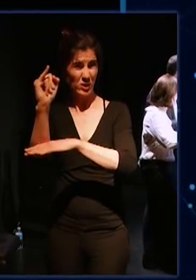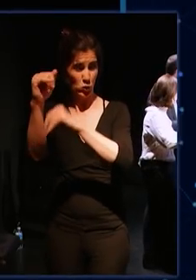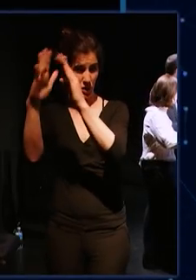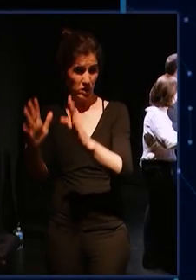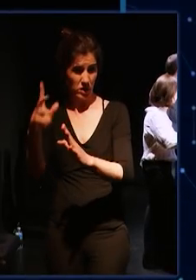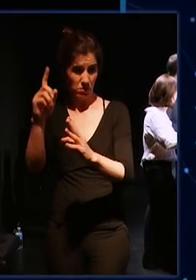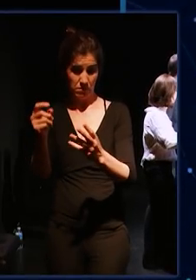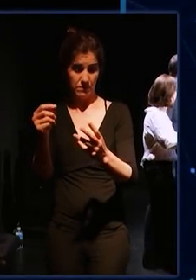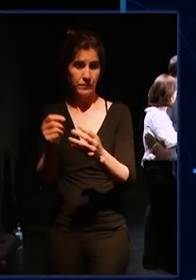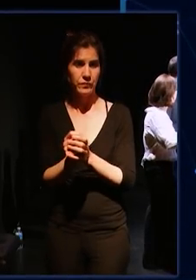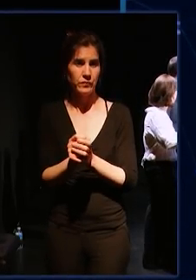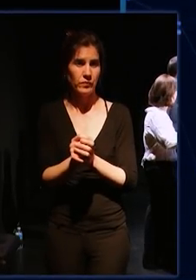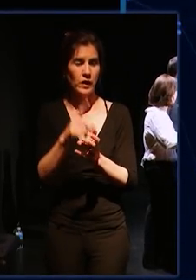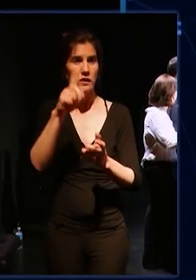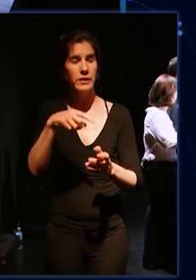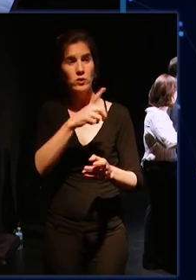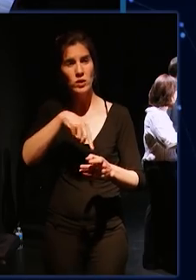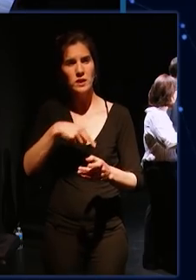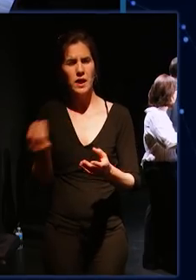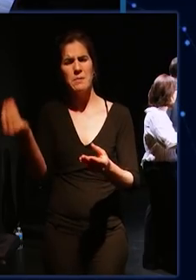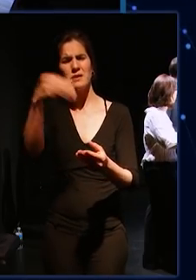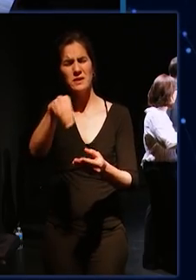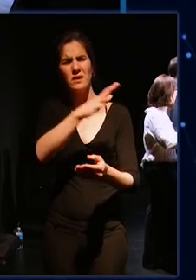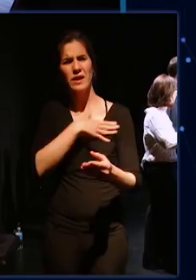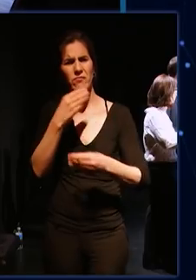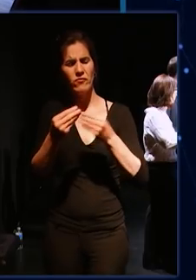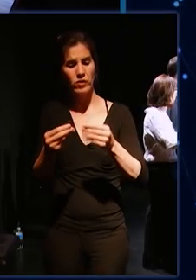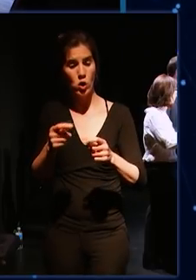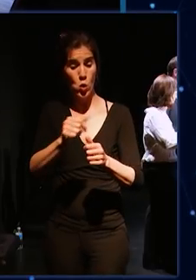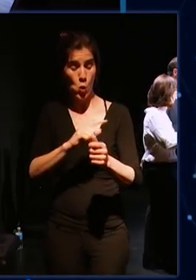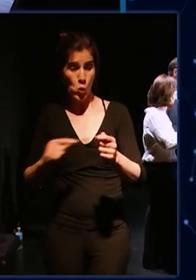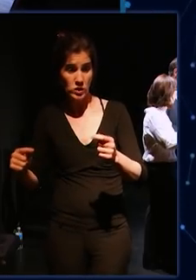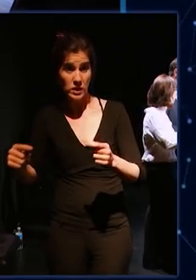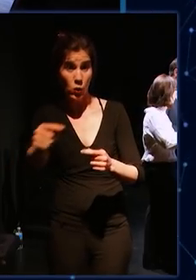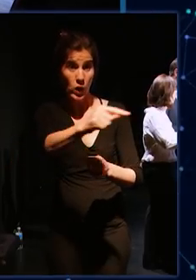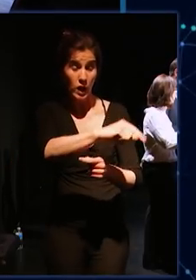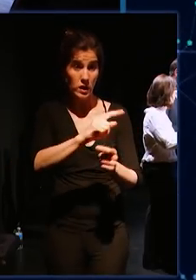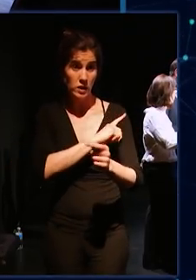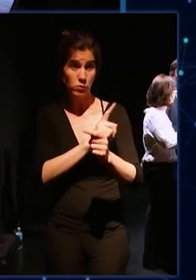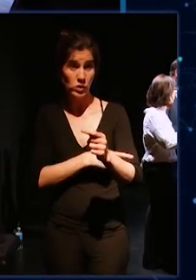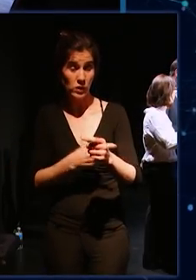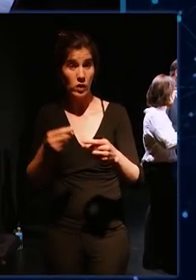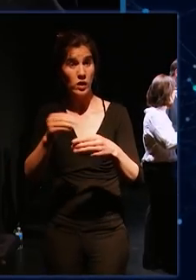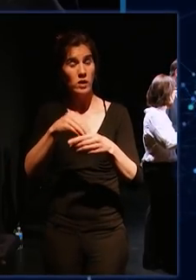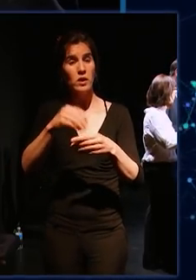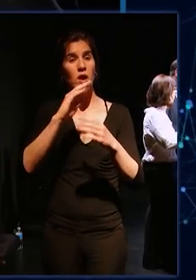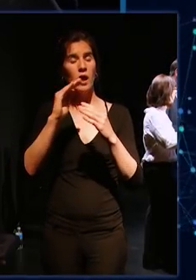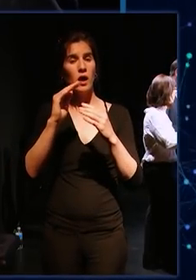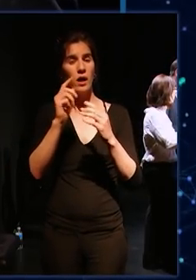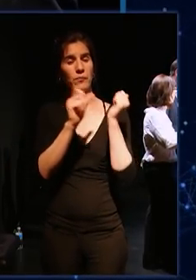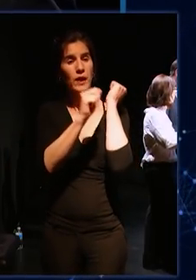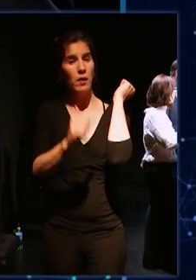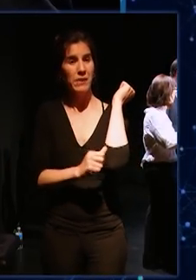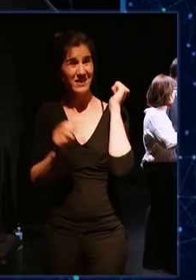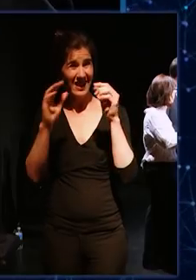pavelló d'esports. Nosaltres, a més, volem fer un circuit esportiu al Parc de la Serreta i volem implementar a diversos